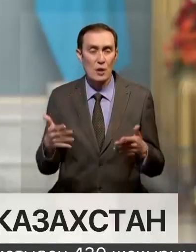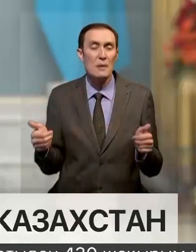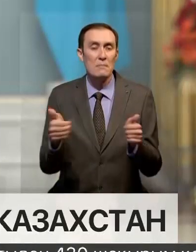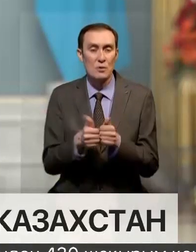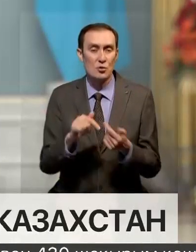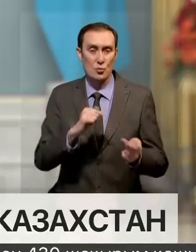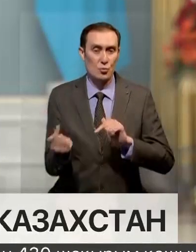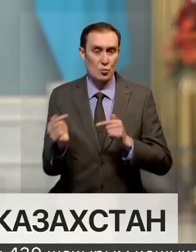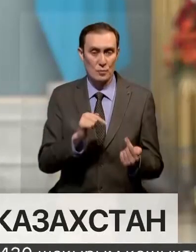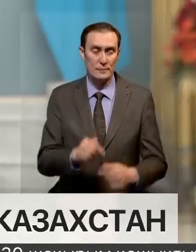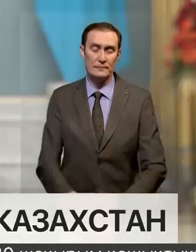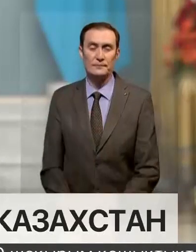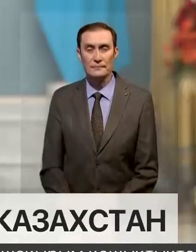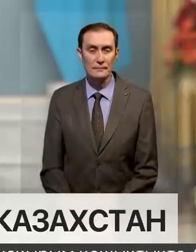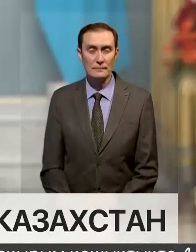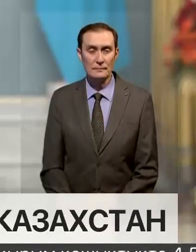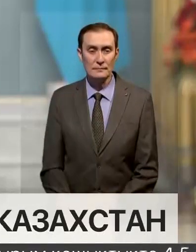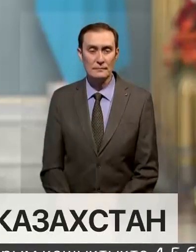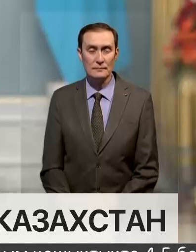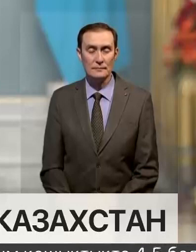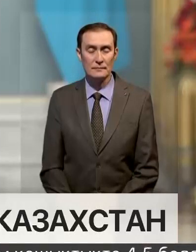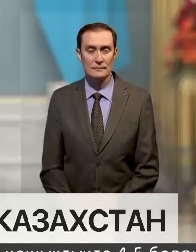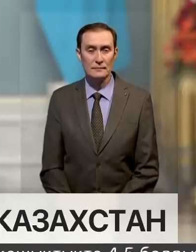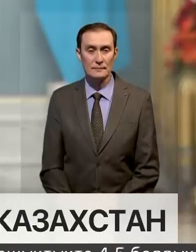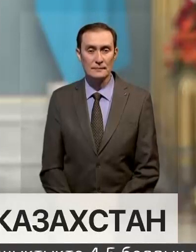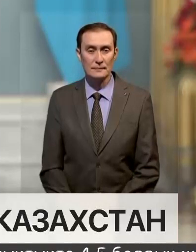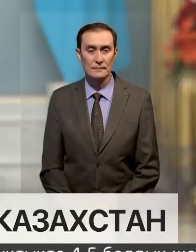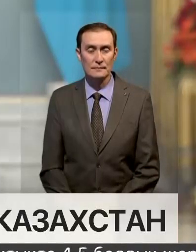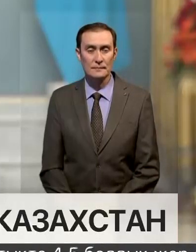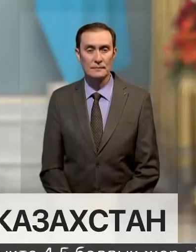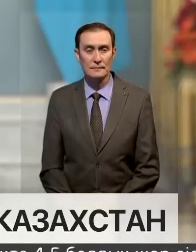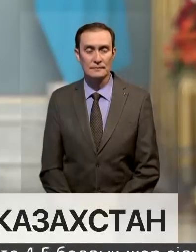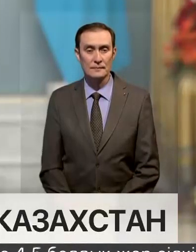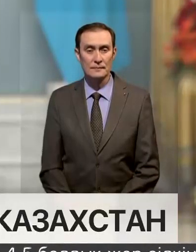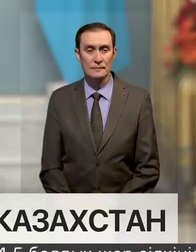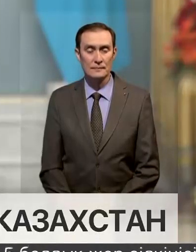к другу. Динара Жумбатырова, Марат Диханбаев, Айдос Меделбеков, Хабар 24.